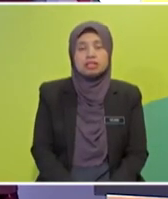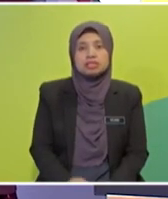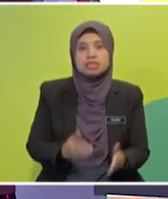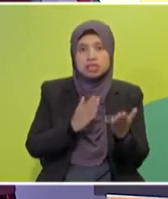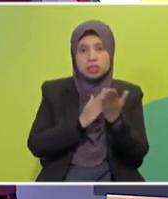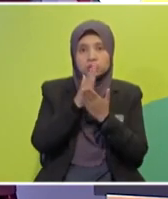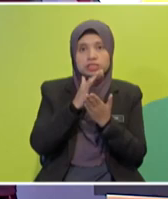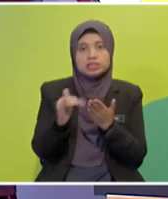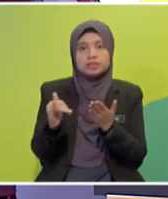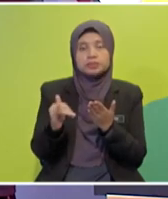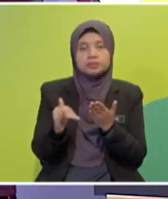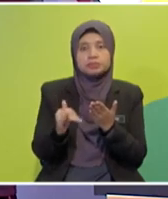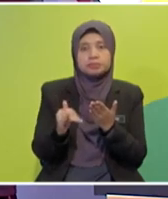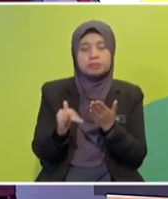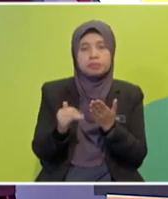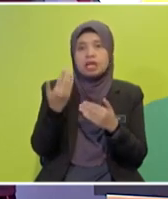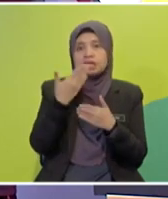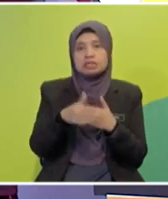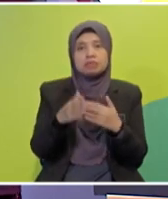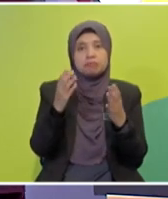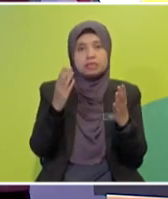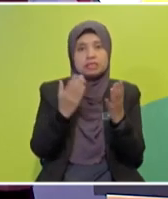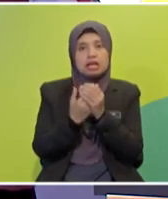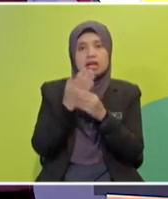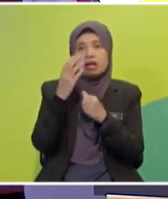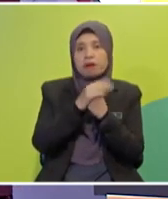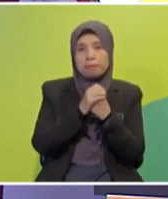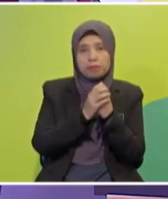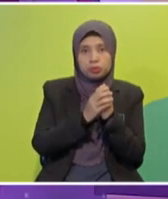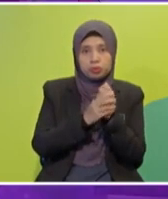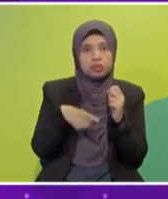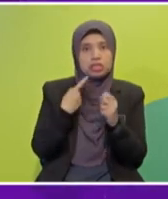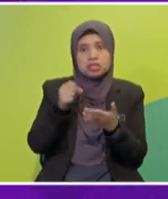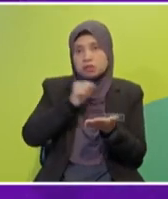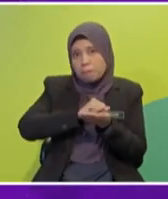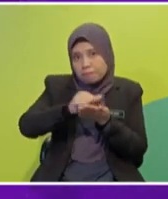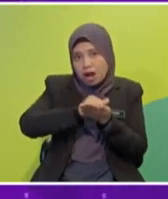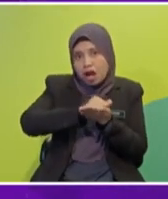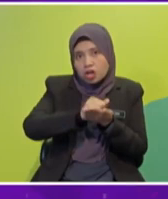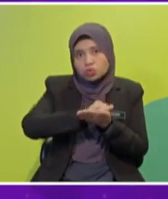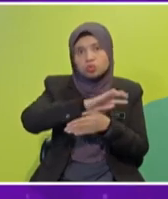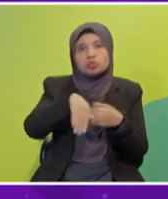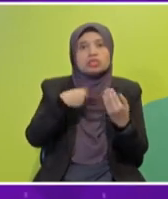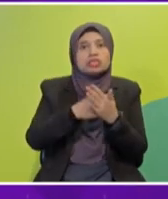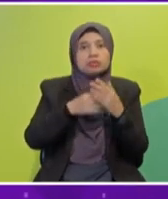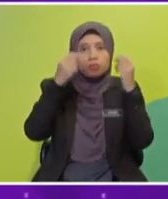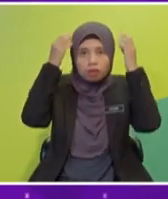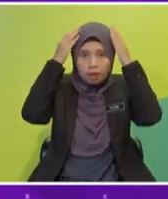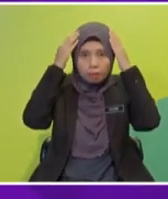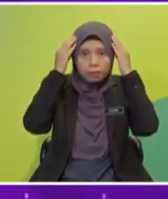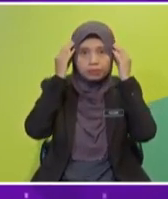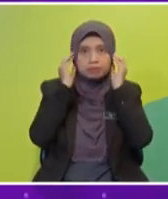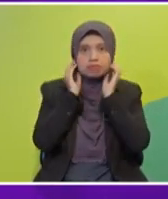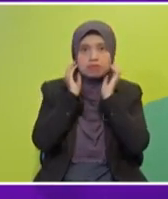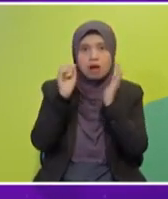seterusnya? Kemudian selepas mengambil wuduk, kita akan membasuh keseluruh rambut. Ini mandi wajiblah.